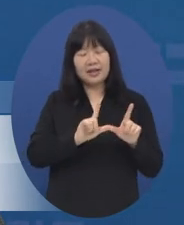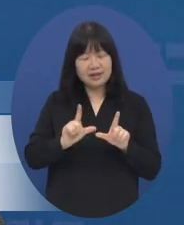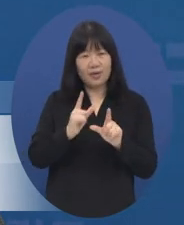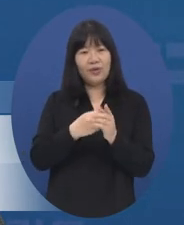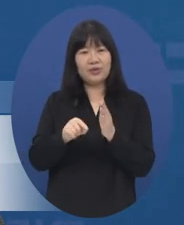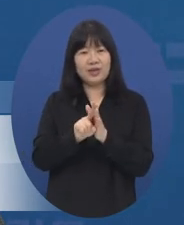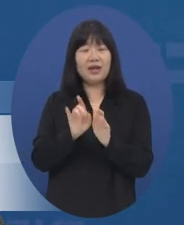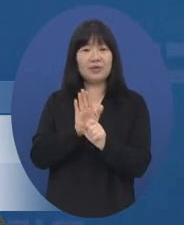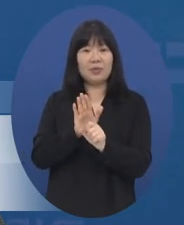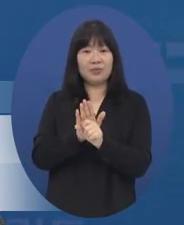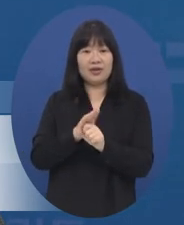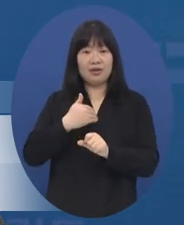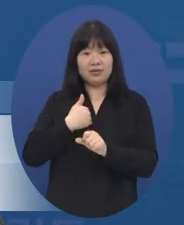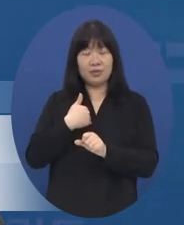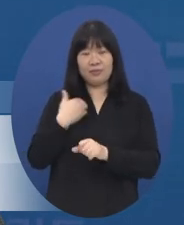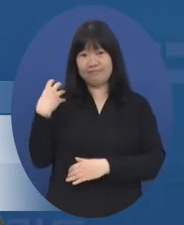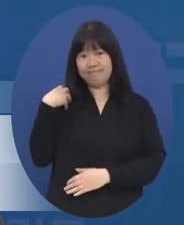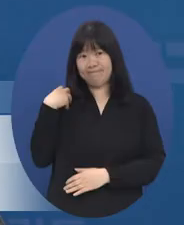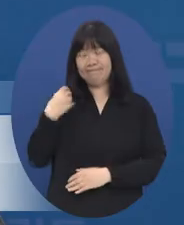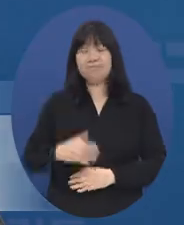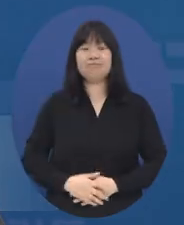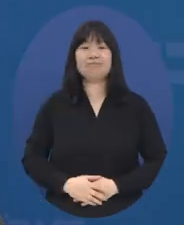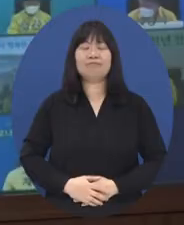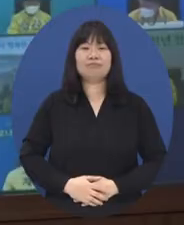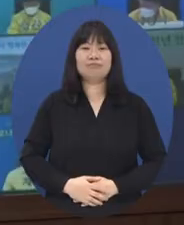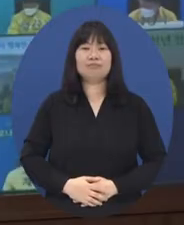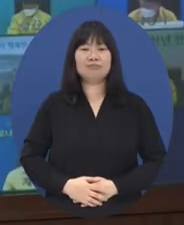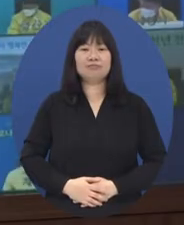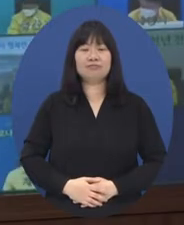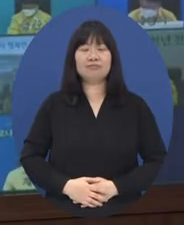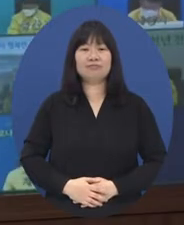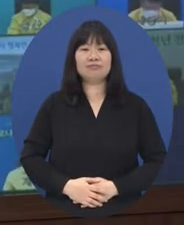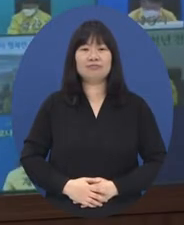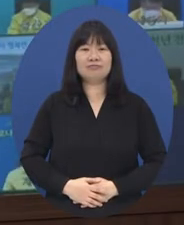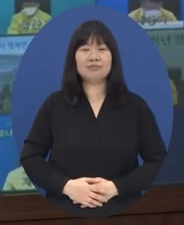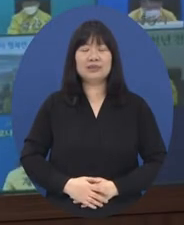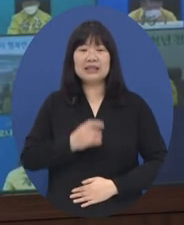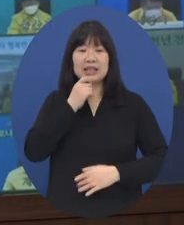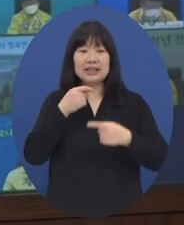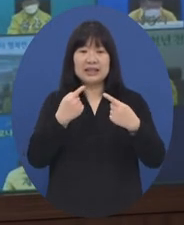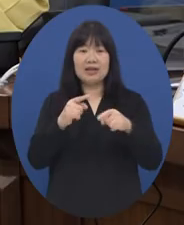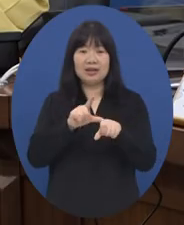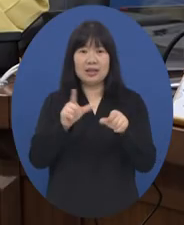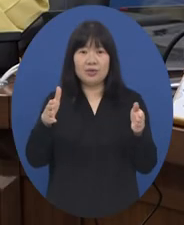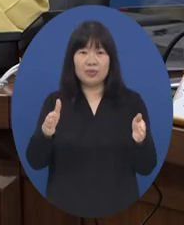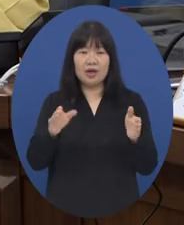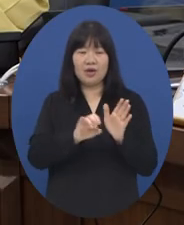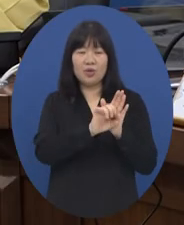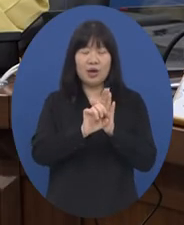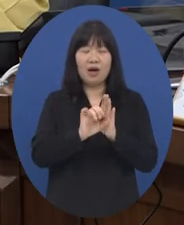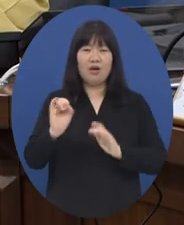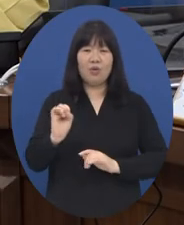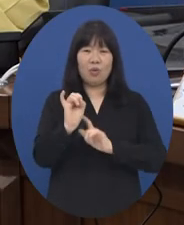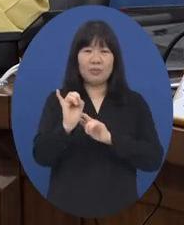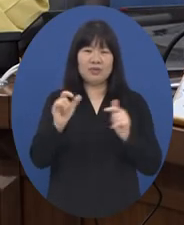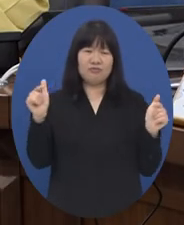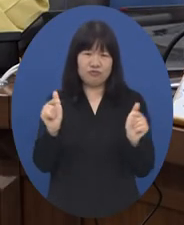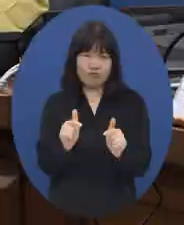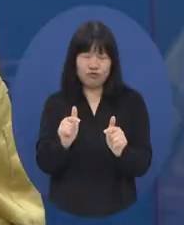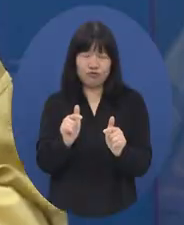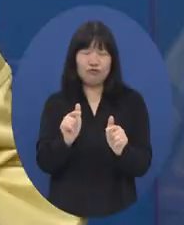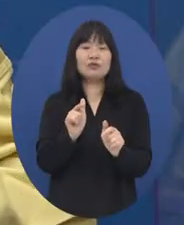있도록 하는 것도 저희 또 공직자들의 책무가 아닌가 싶습니다. 경기도는 설 명절 기간 동안 코로나19 오미크론 확산세를